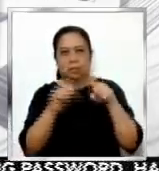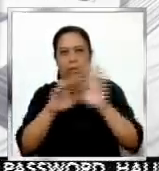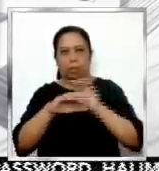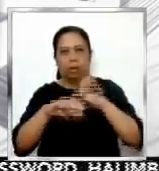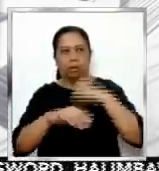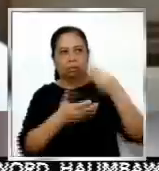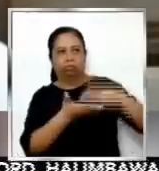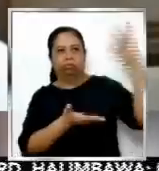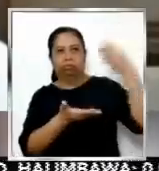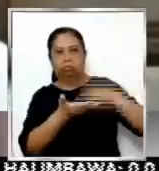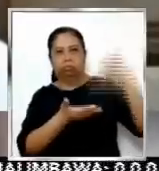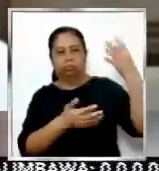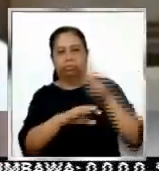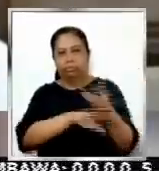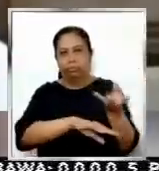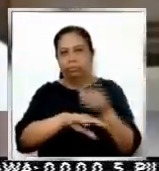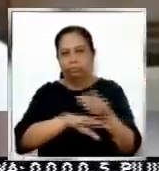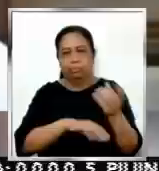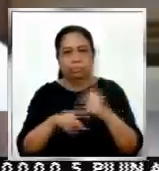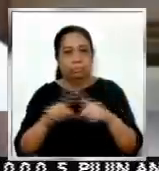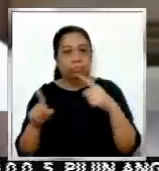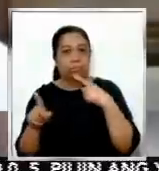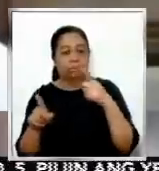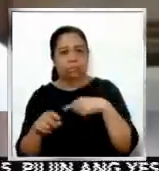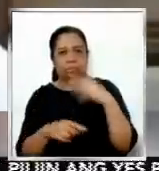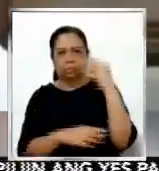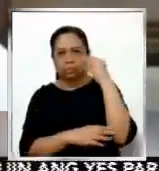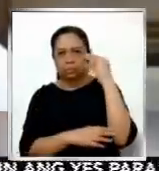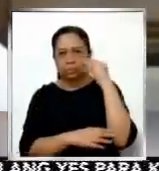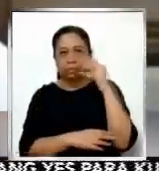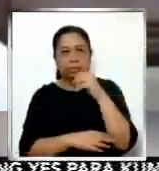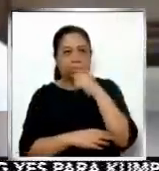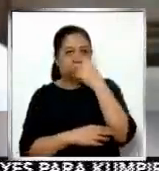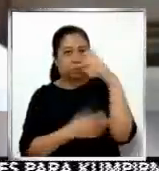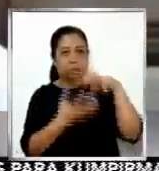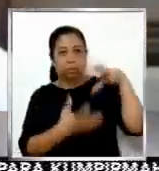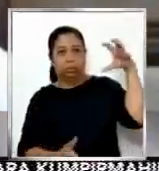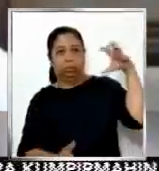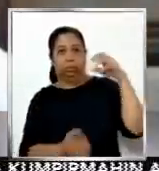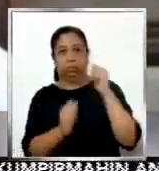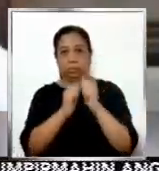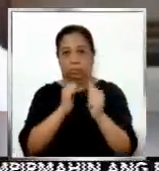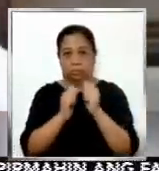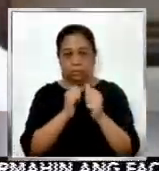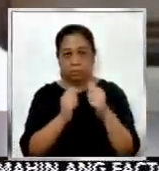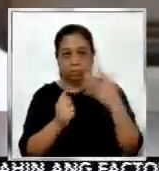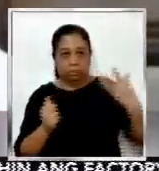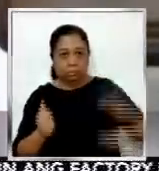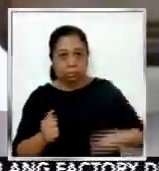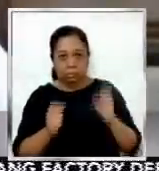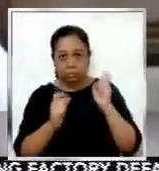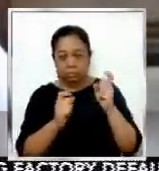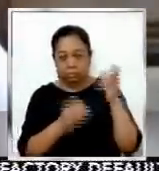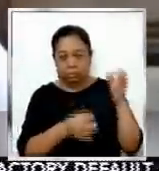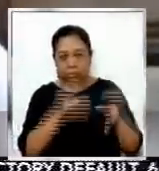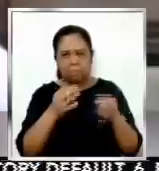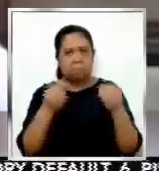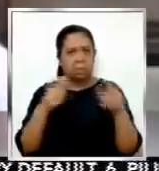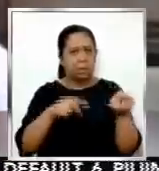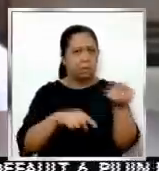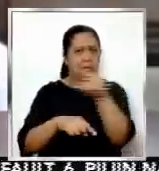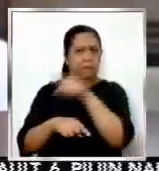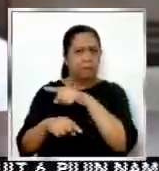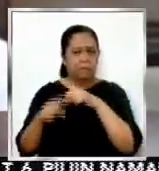ang pamumuhay. Pero ang sabi ni Martires, hindi porket marangya ang isang opisyal ay tiwali na ito. Marami din sa atin